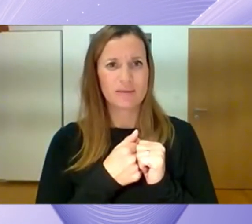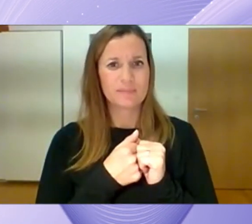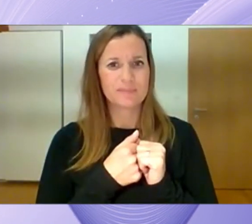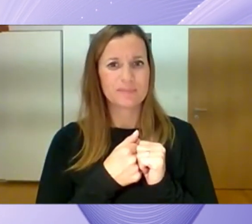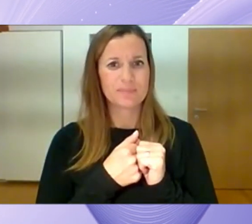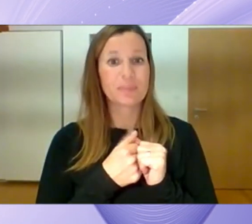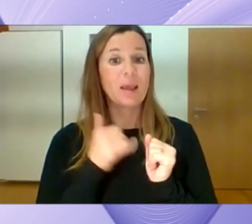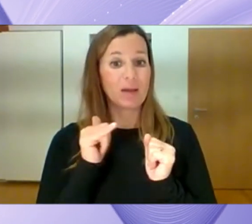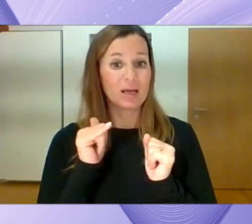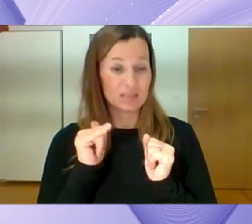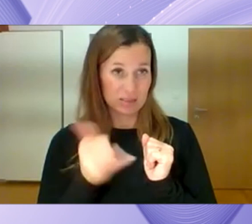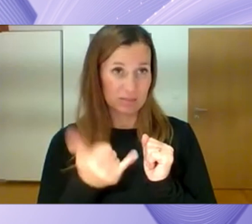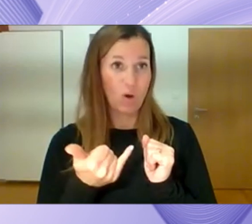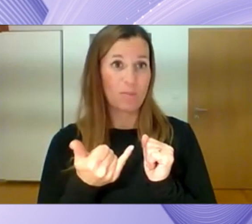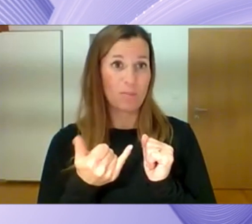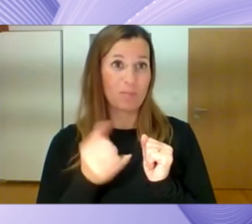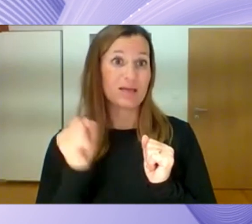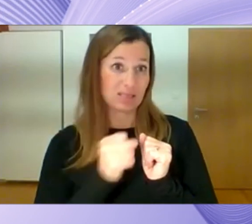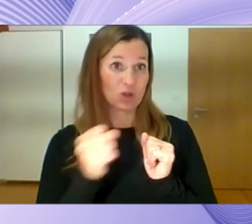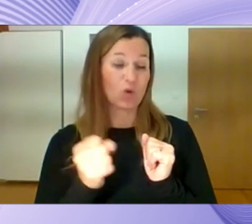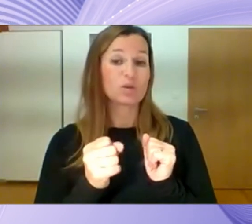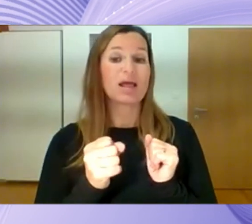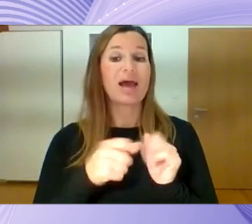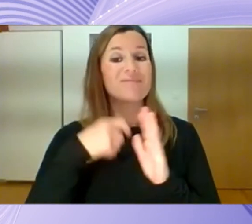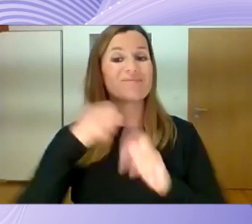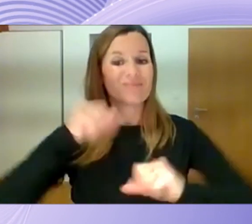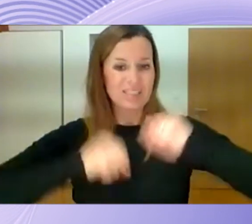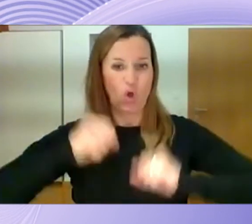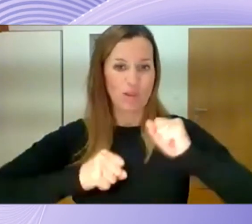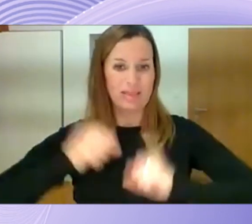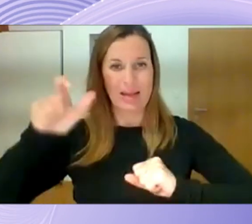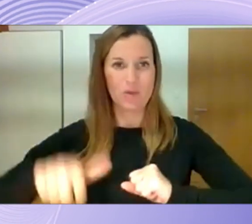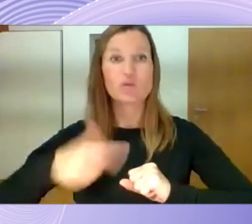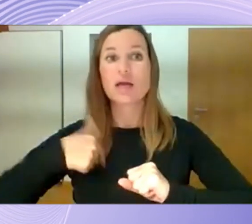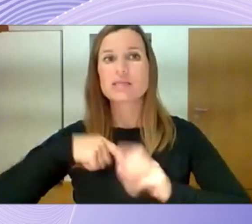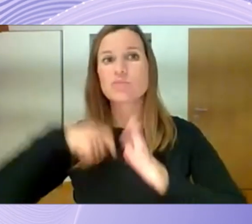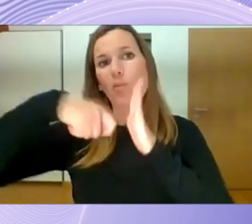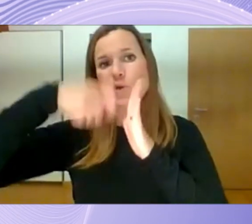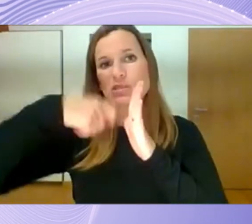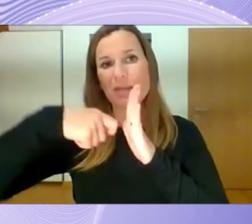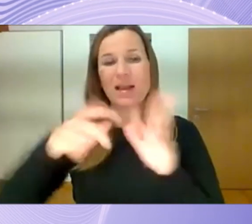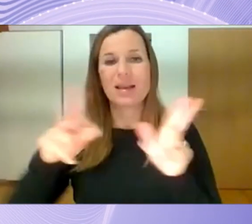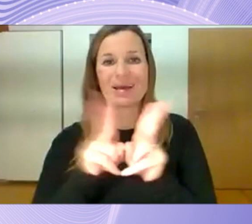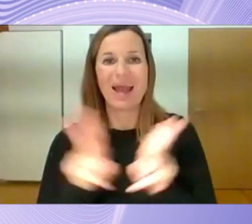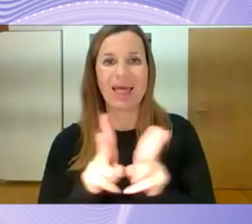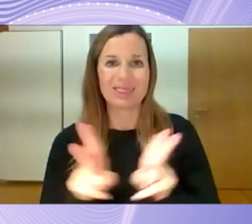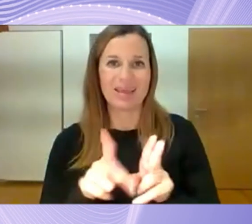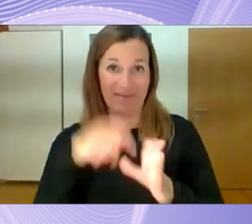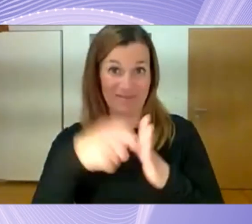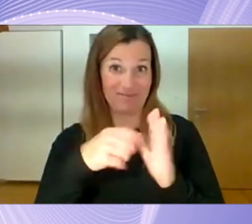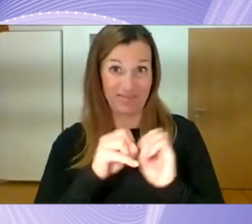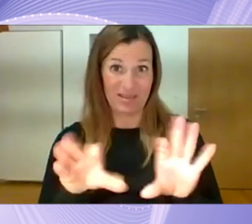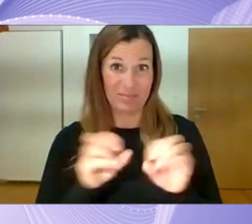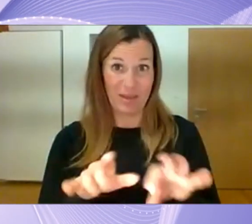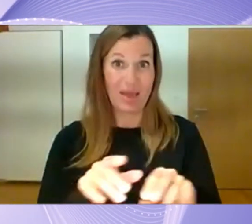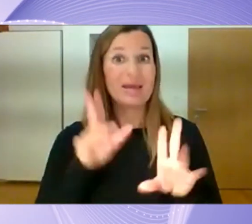Smo pa glih zato tudi za našo fizioterapevtko posneli kratke filmčke, ki so prav tako na našem YouTube kanalu